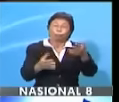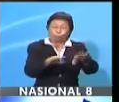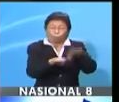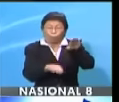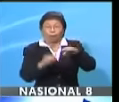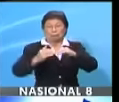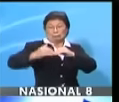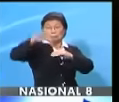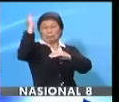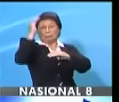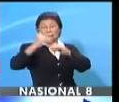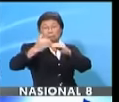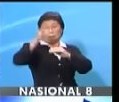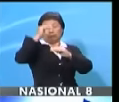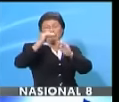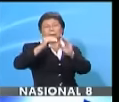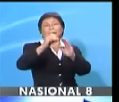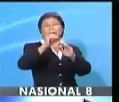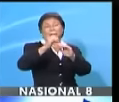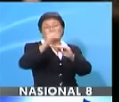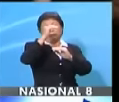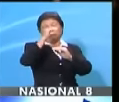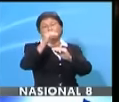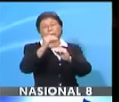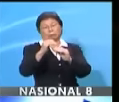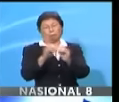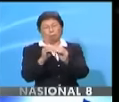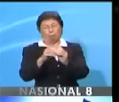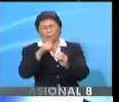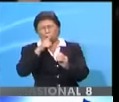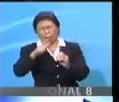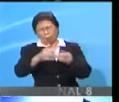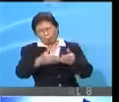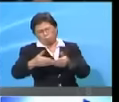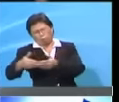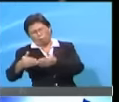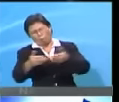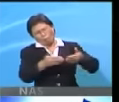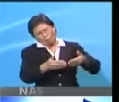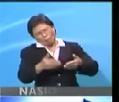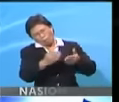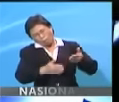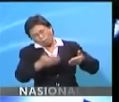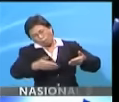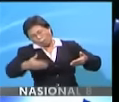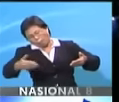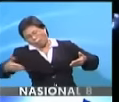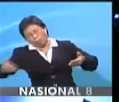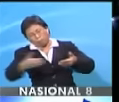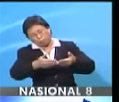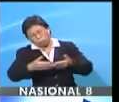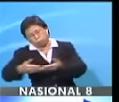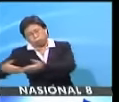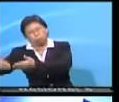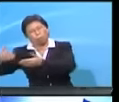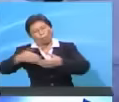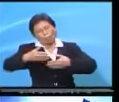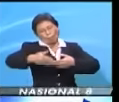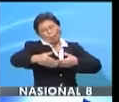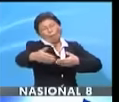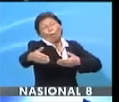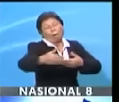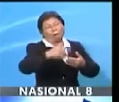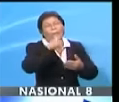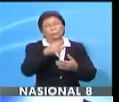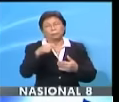ke atas lagi dia apa ni susulannya lagi lama lah. Tapi 5.9 ni kurang-kurangnya beberapa